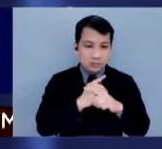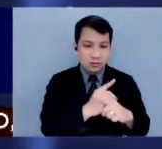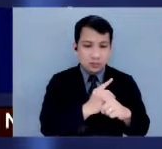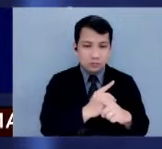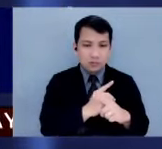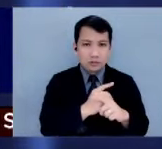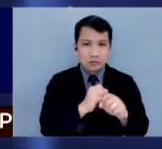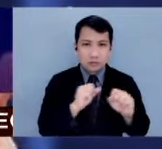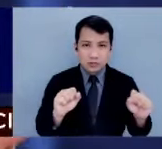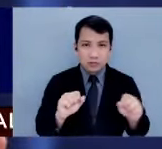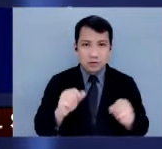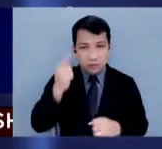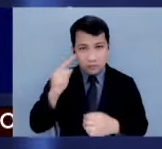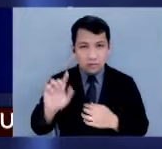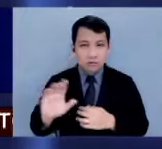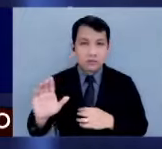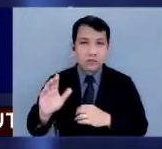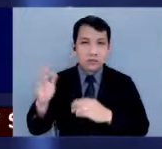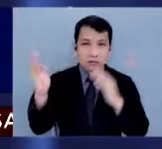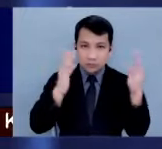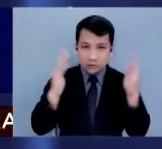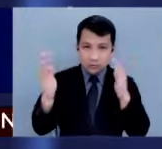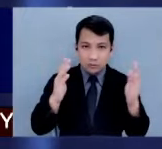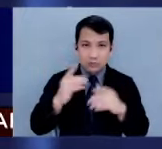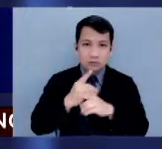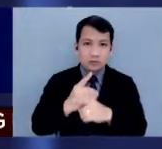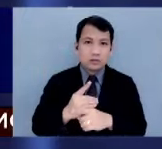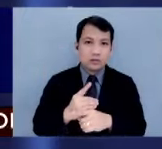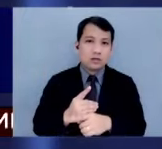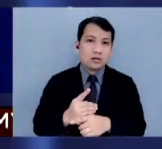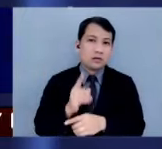for disaster preparedness, disaster